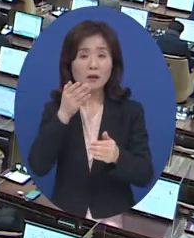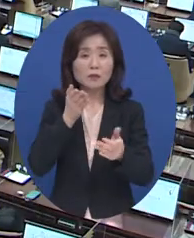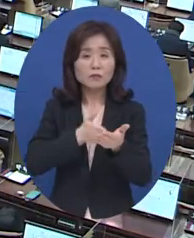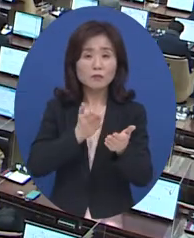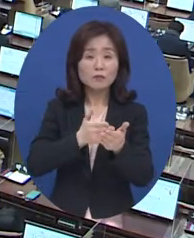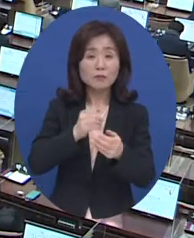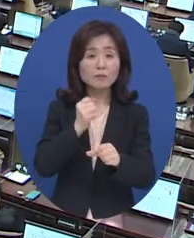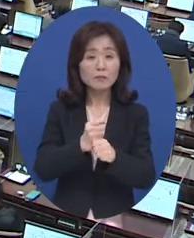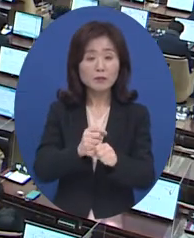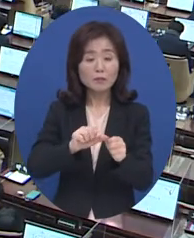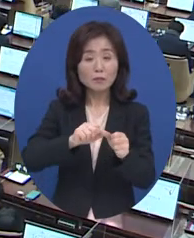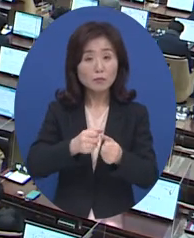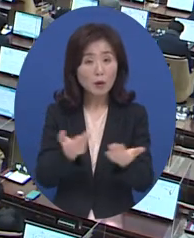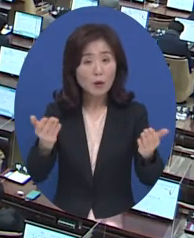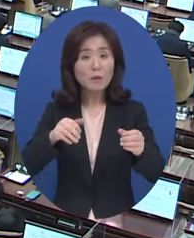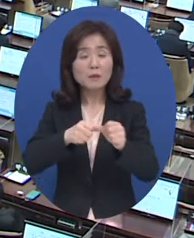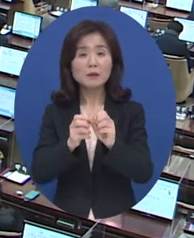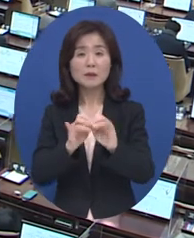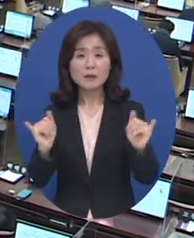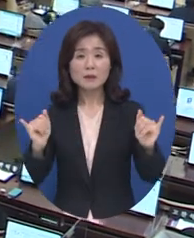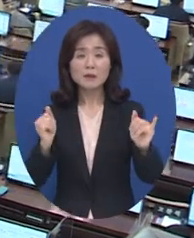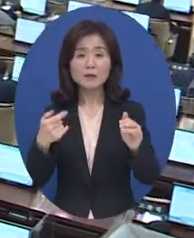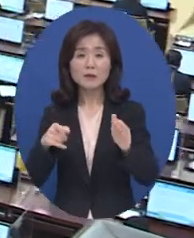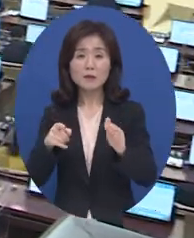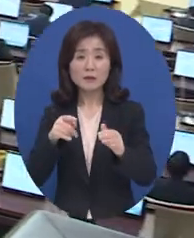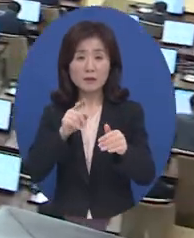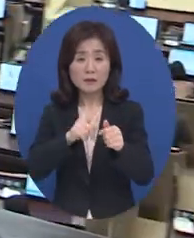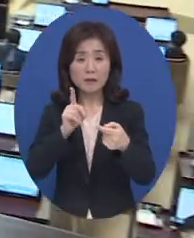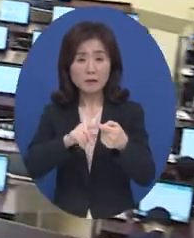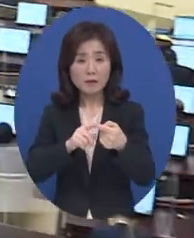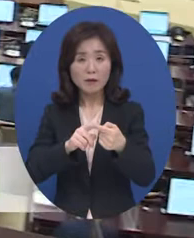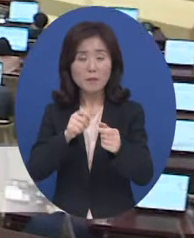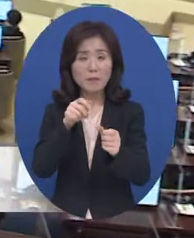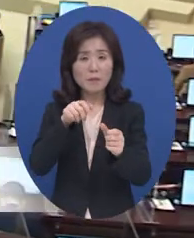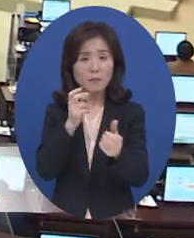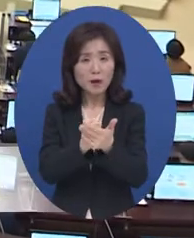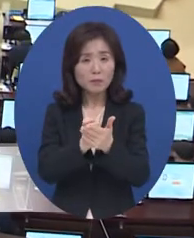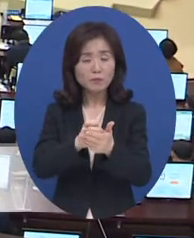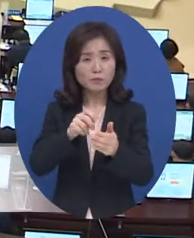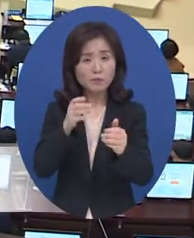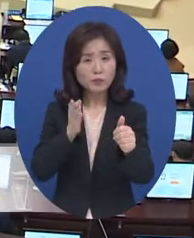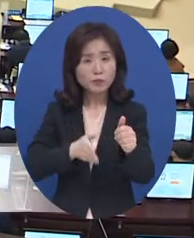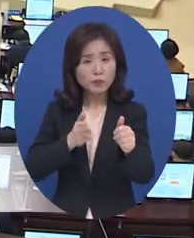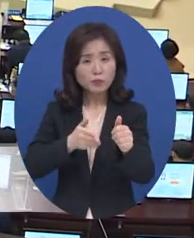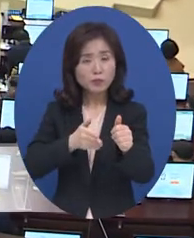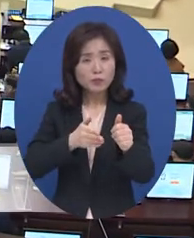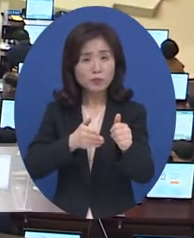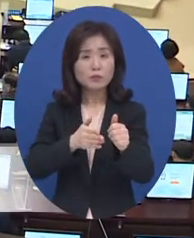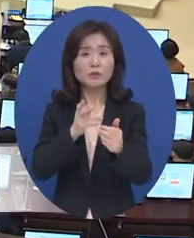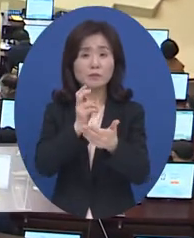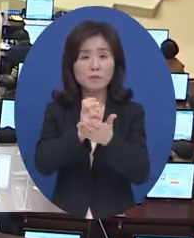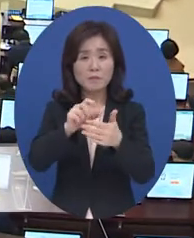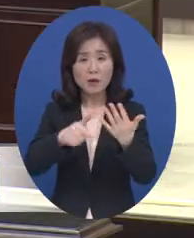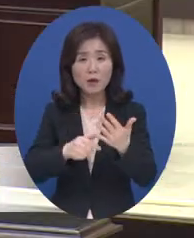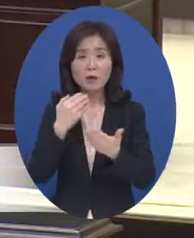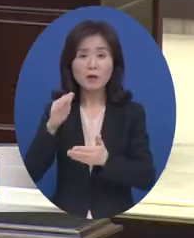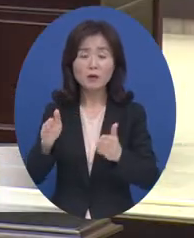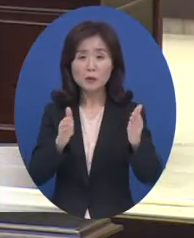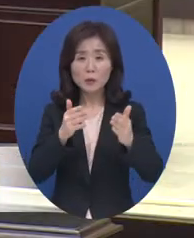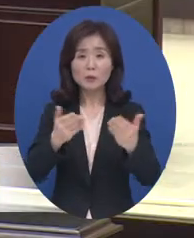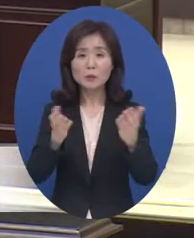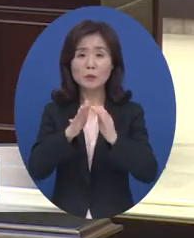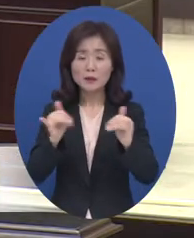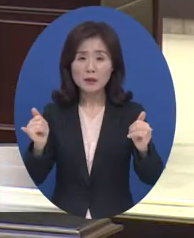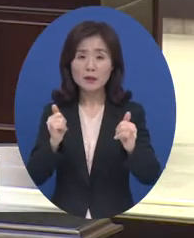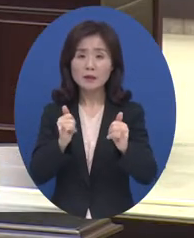및 유포자 처벌 등에 관한 법률 제정 촉구 건의안 과 경기도 국제평화 계를 지원조례 약 경기도 플랫폼 노동자 지원 조례